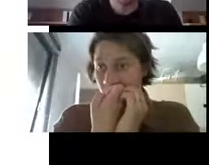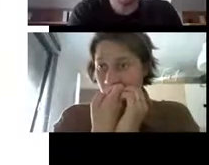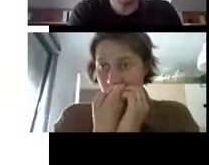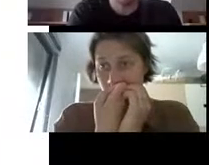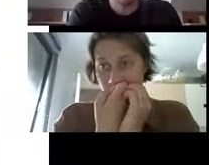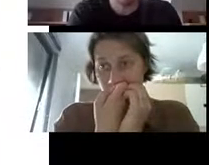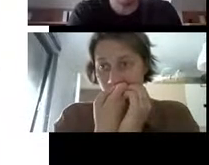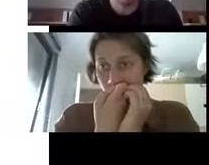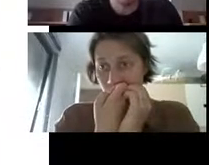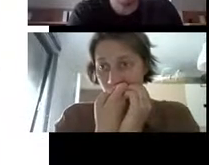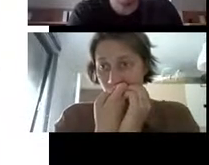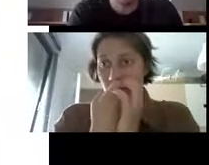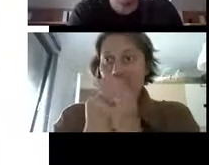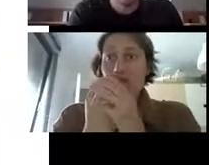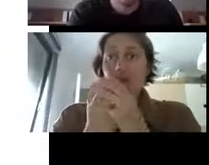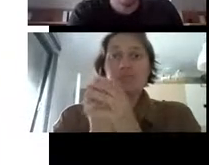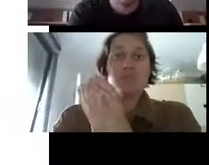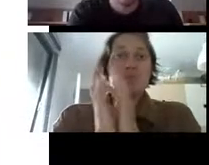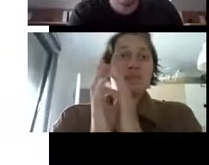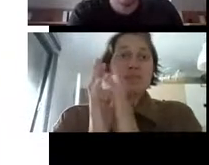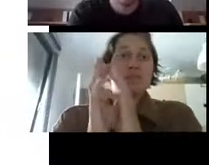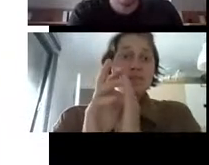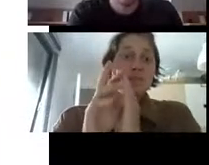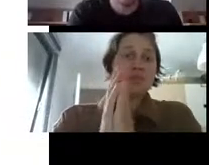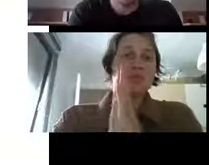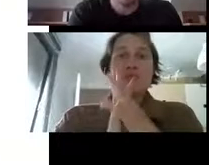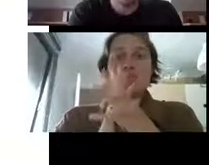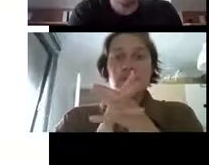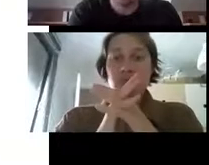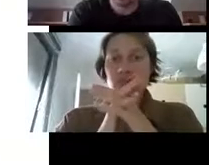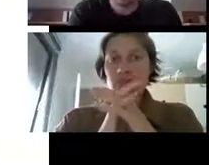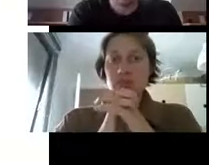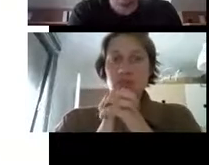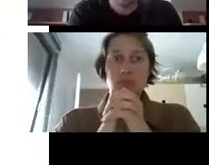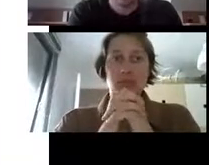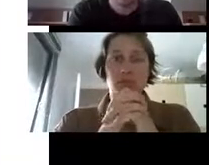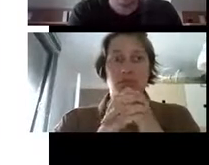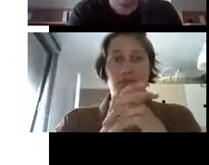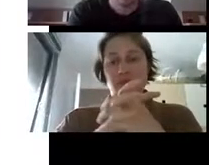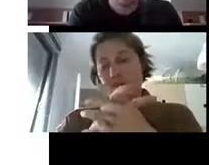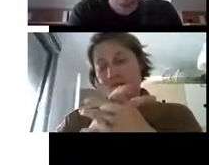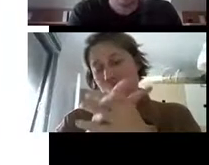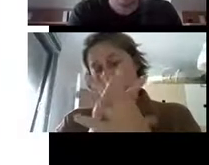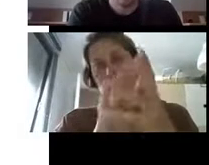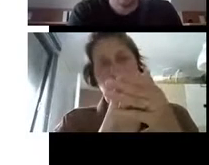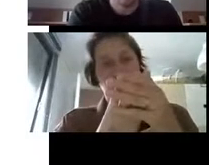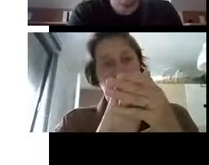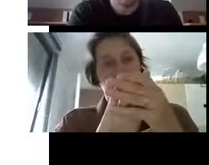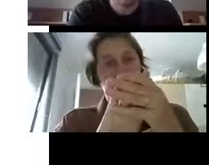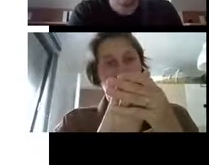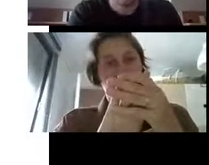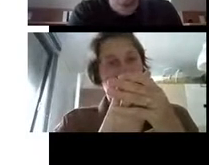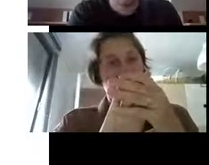Nu natuurlijk, dat is ook een afweging die je moet maken, maar het is ook niet aan te raden om dan voor de zomer al je animatoren in 1 bubbel te